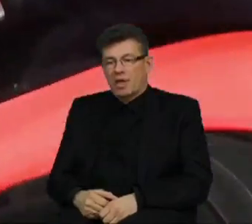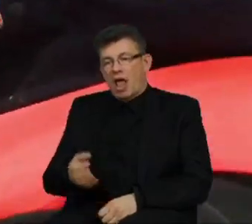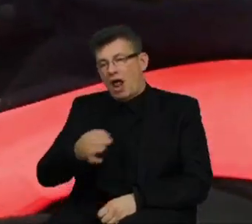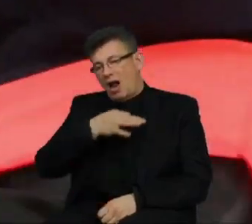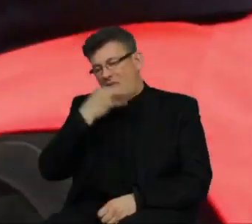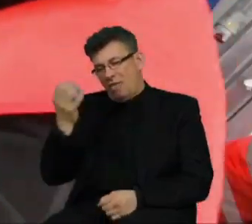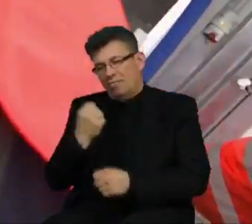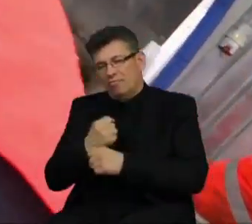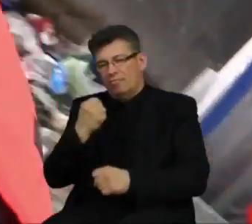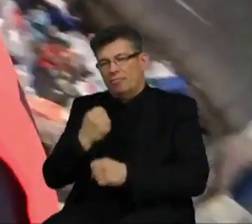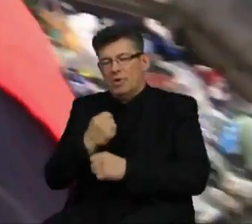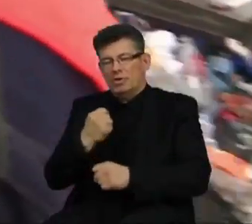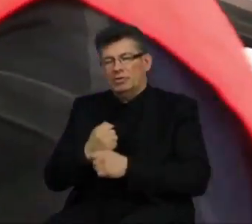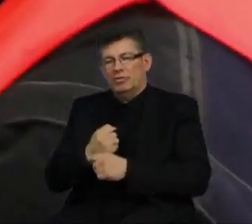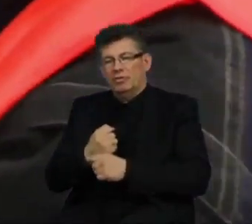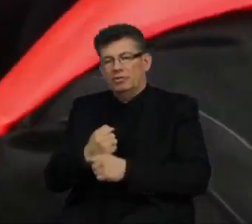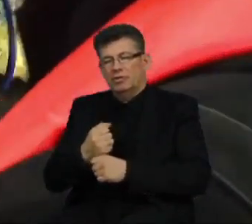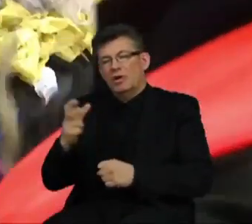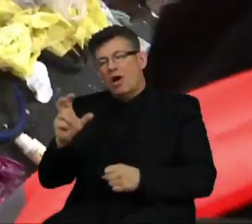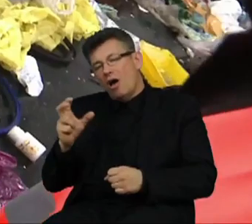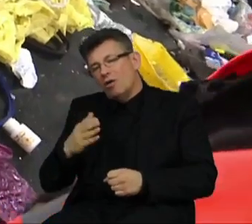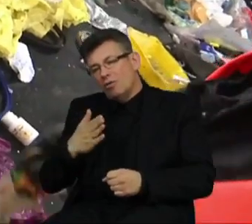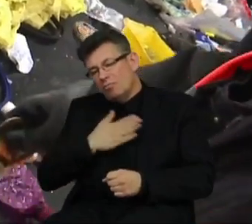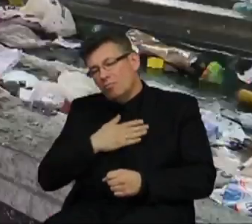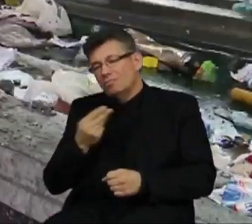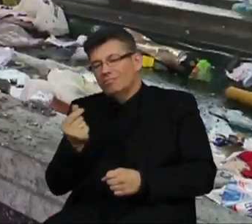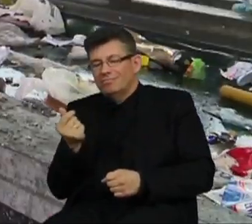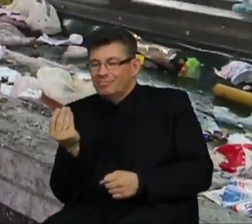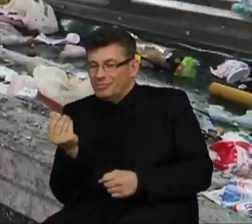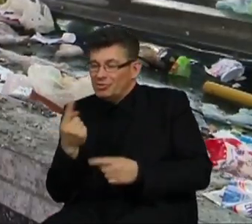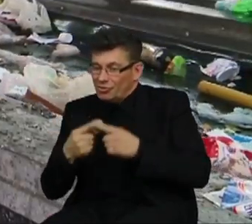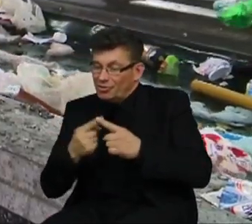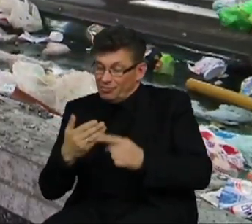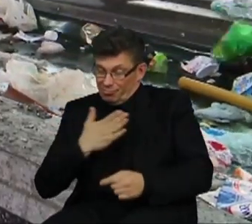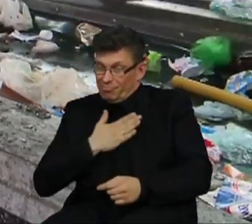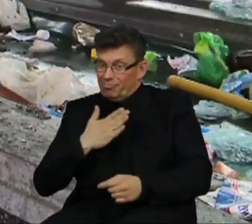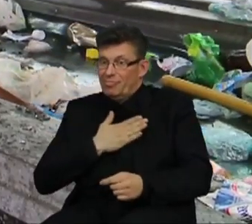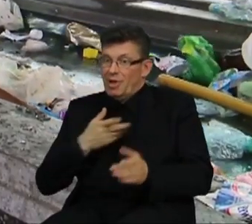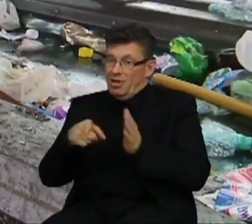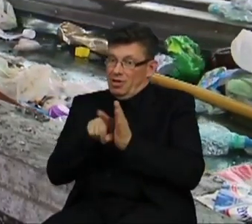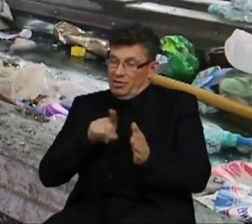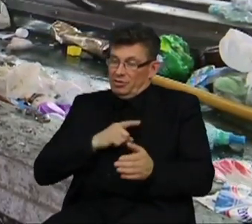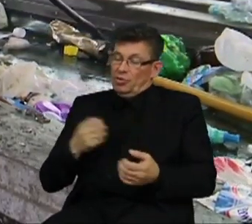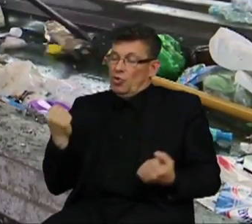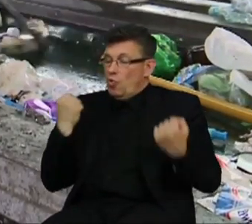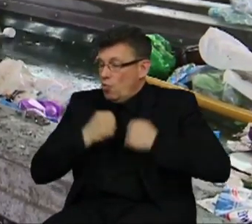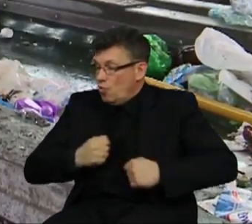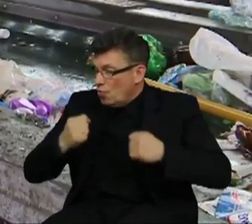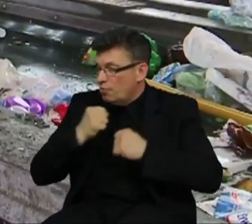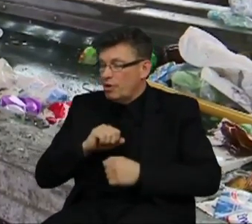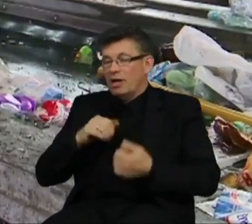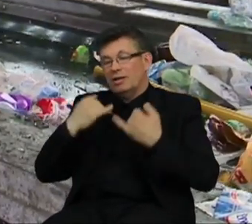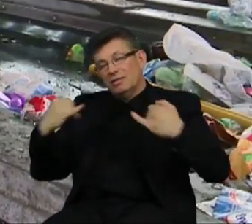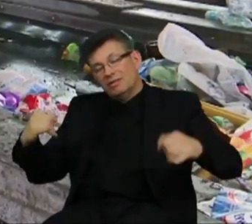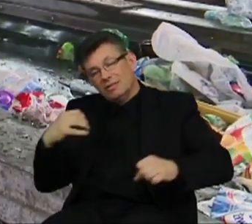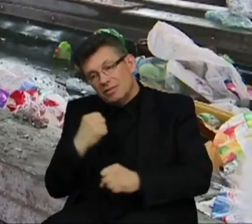Lepiej pracować, chociaż mam parę złotych dla siebie, żeby ubrać się i inne